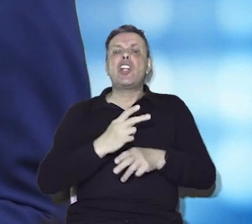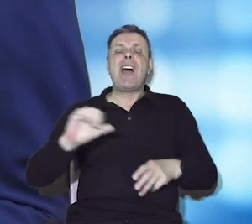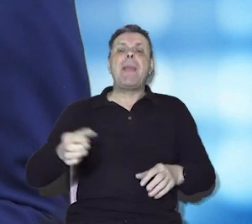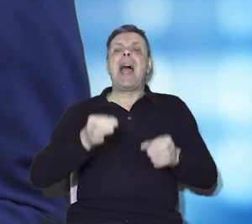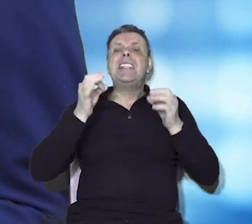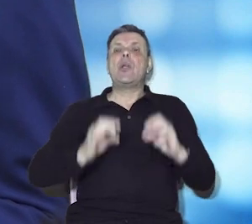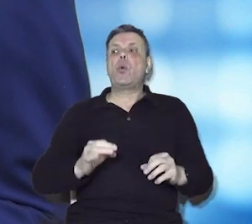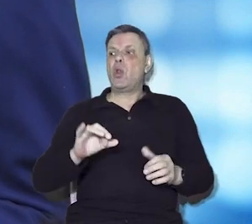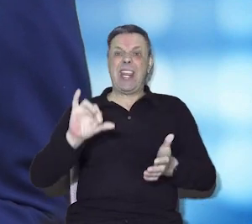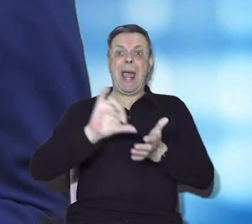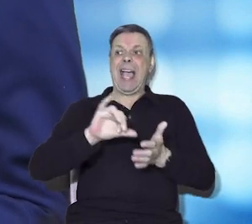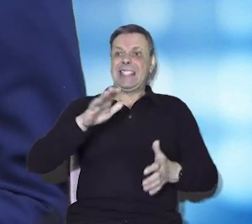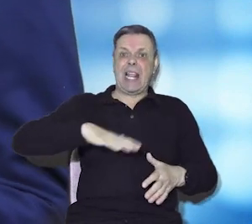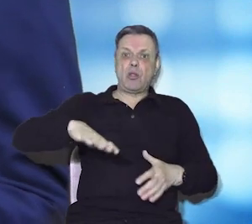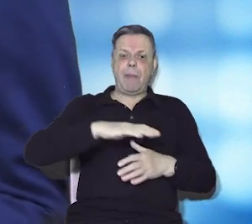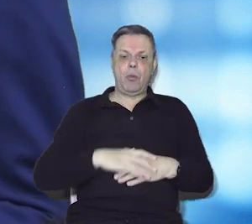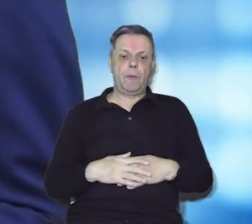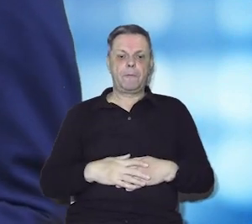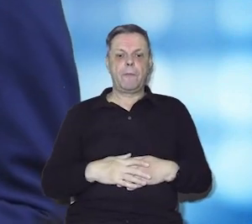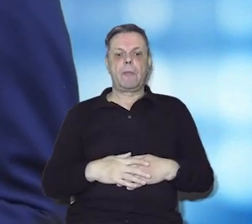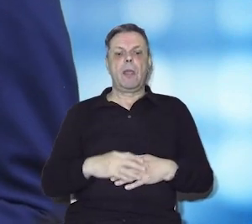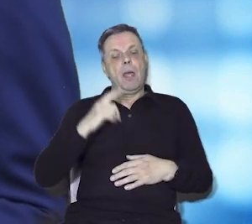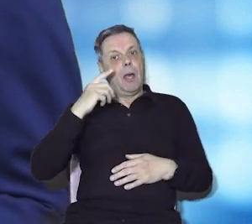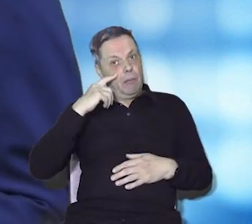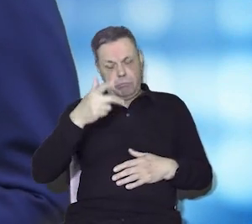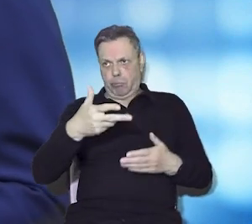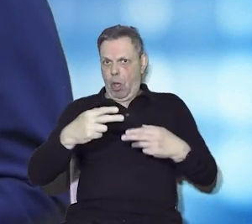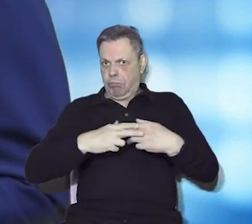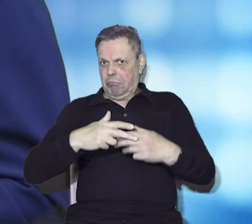na Sredozemlju. Napominjem da je negdje oko 20 država.